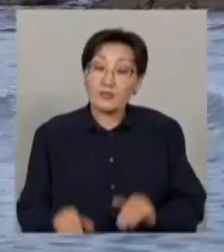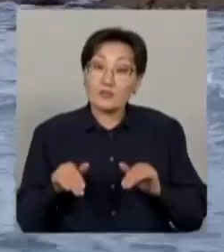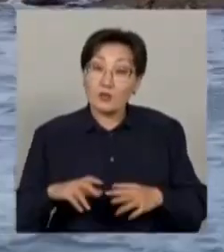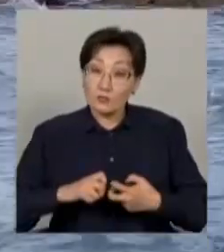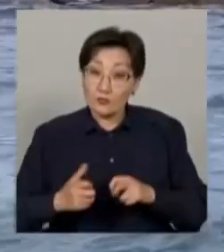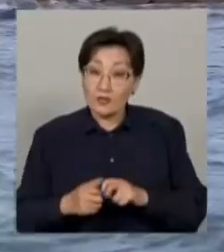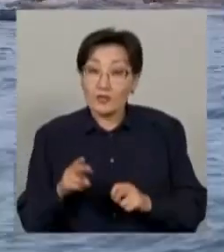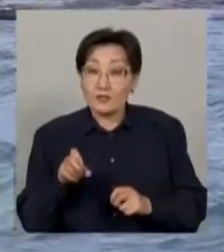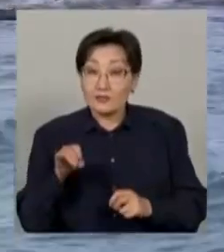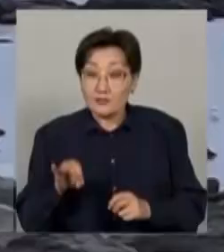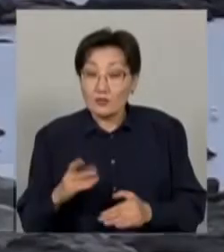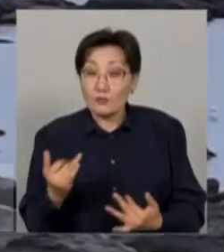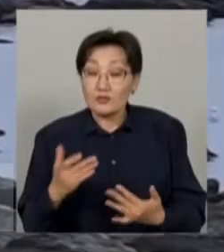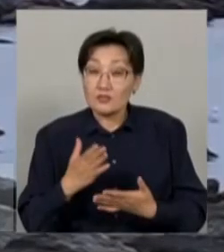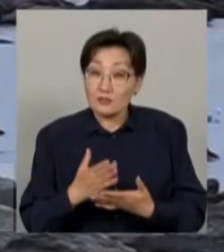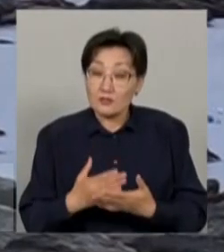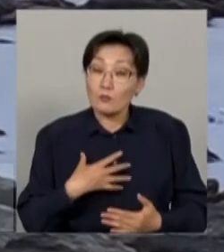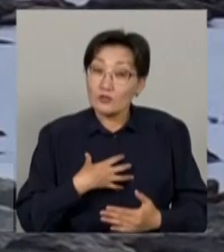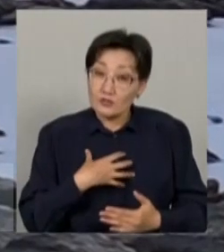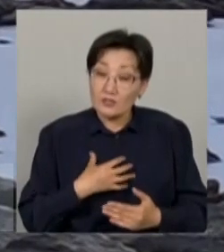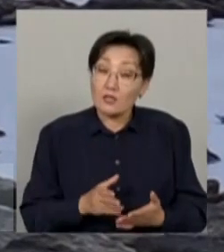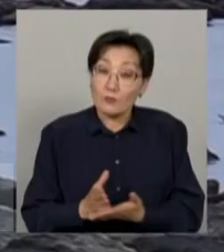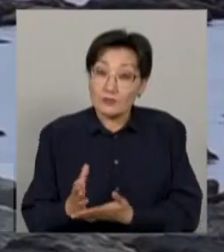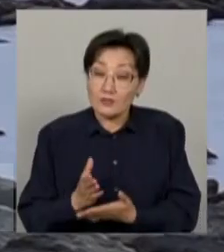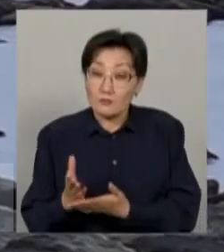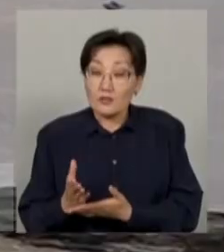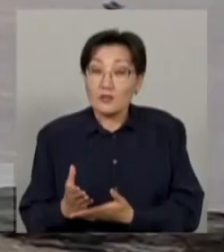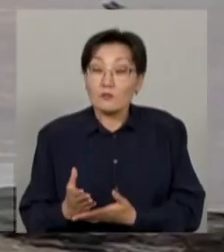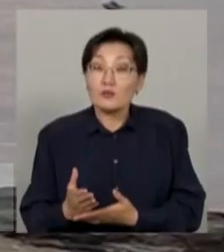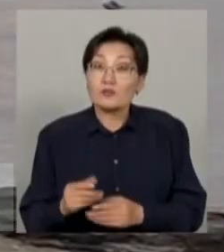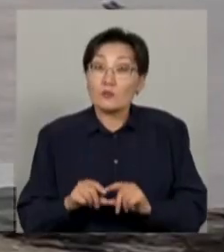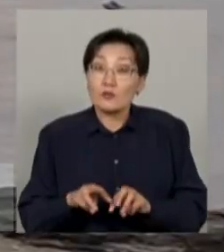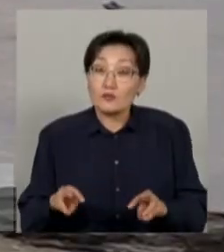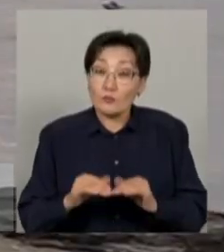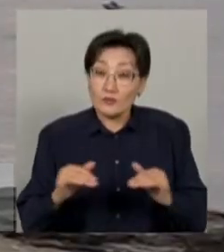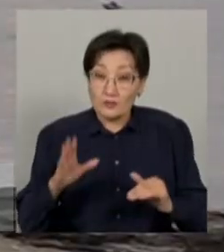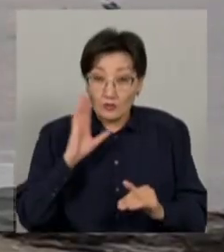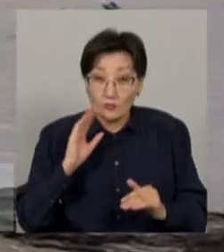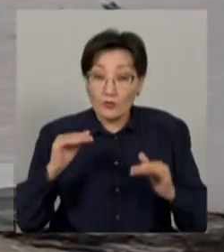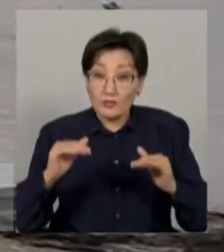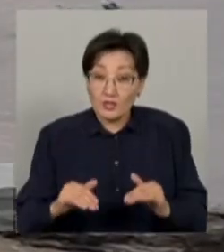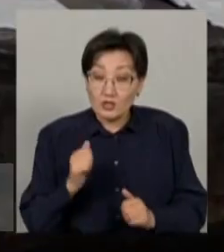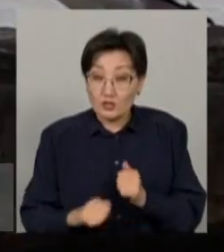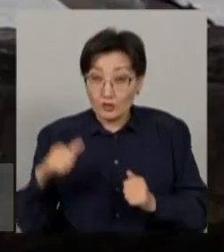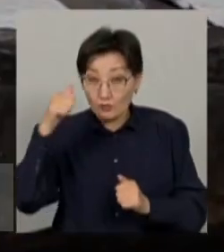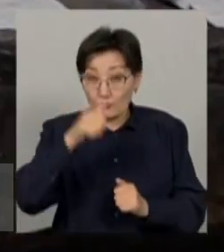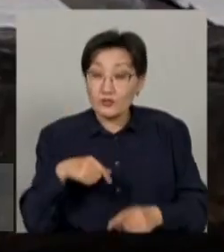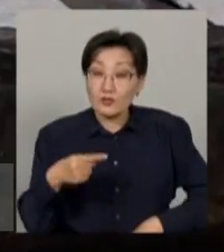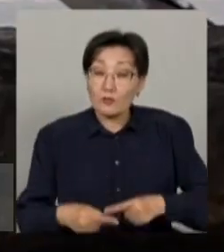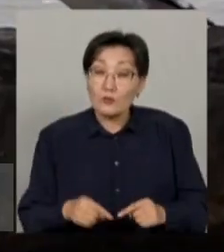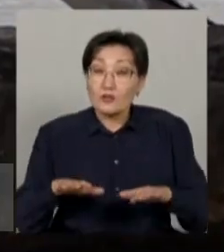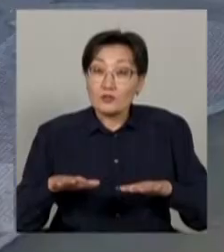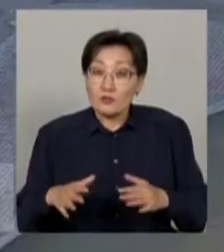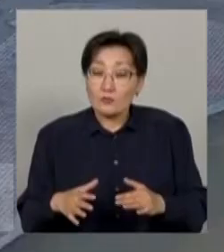Решение проблем Каспия сегодня является одним из приоритетных направлений для ведомства. Уровень воды в море падает ежегодно. Периодически